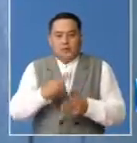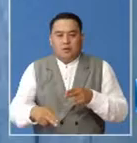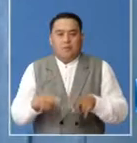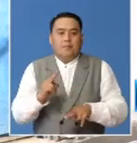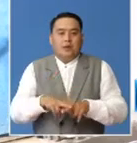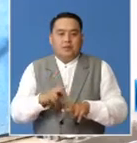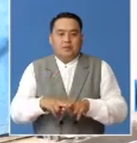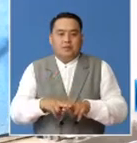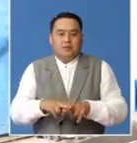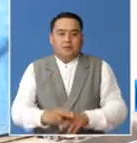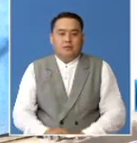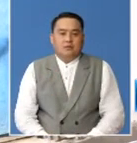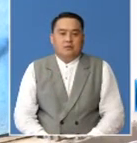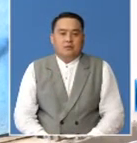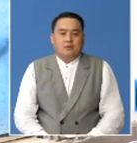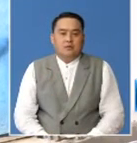паспорт.